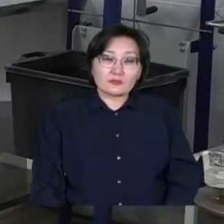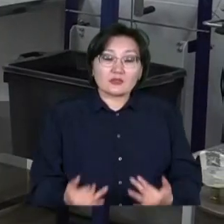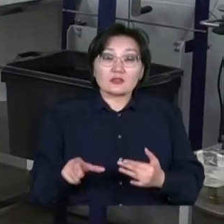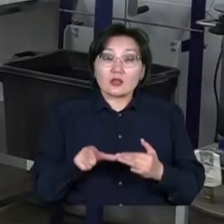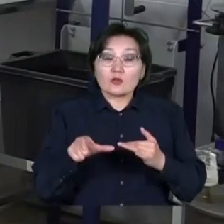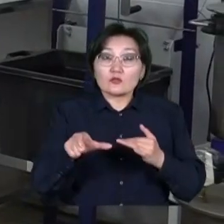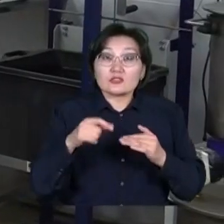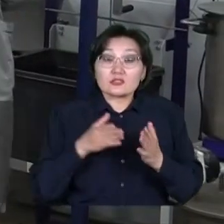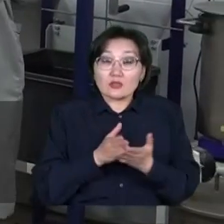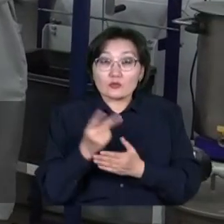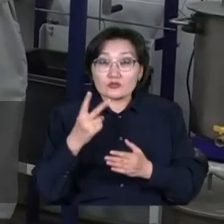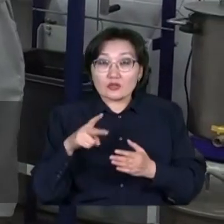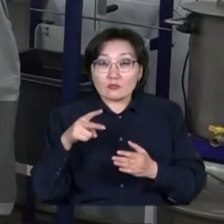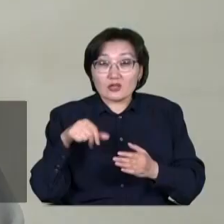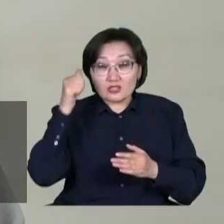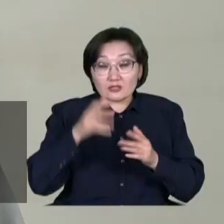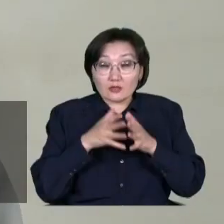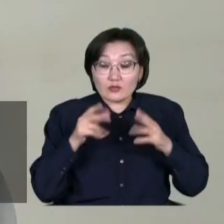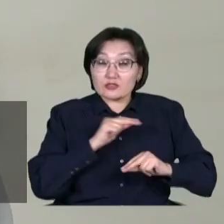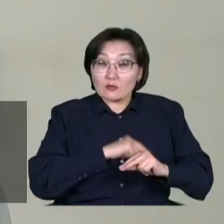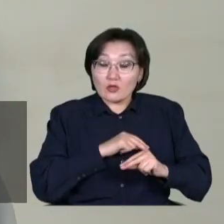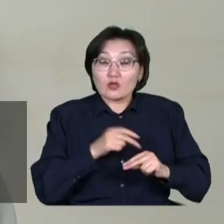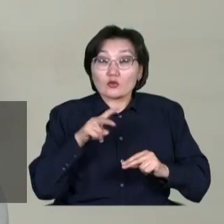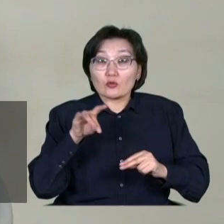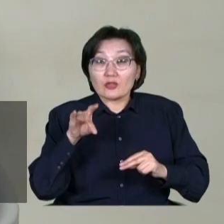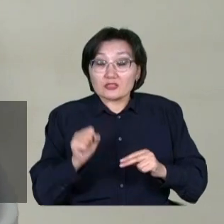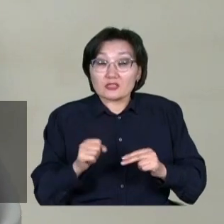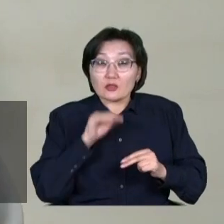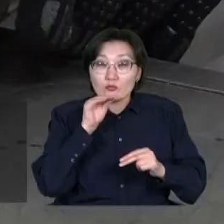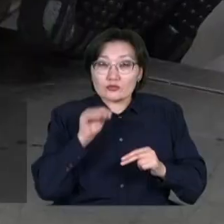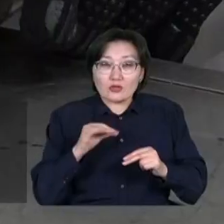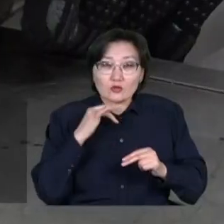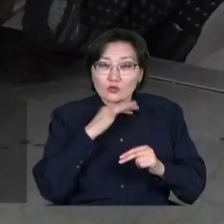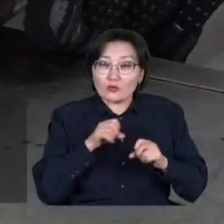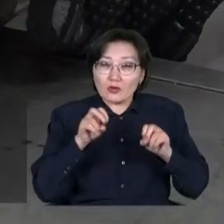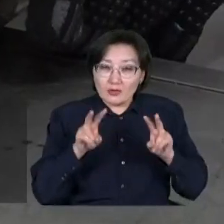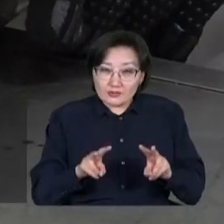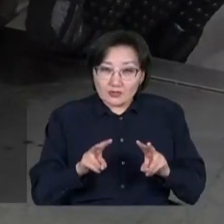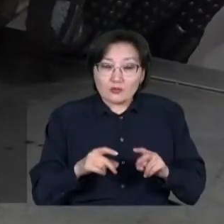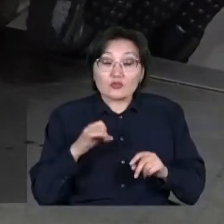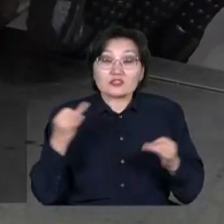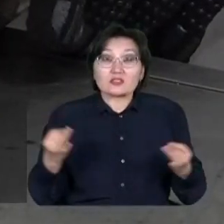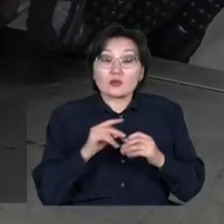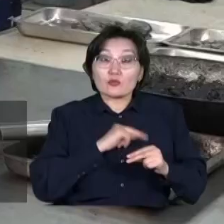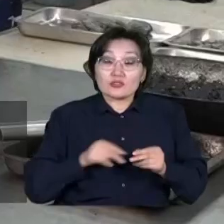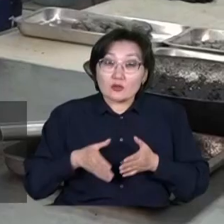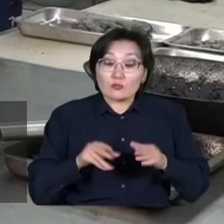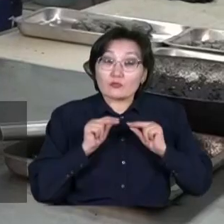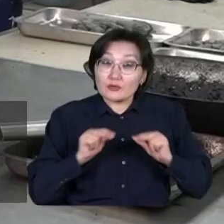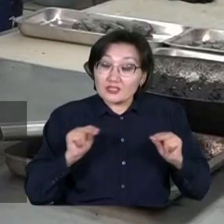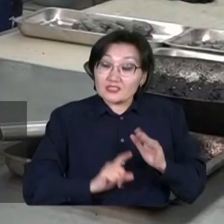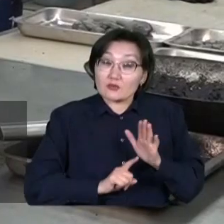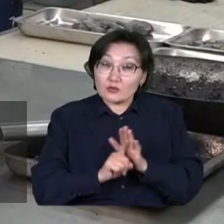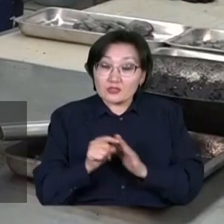Жол саласында 20 жылдан астам уақыт қызметте жүрген Гүлмер Асанова бүгінде тәжірибесі ең көп мамандардың бірі. Бір қызығы еңбек жолын ұстаздық етуден